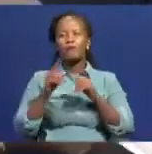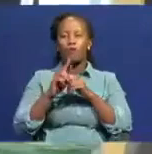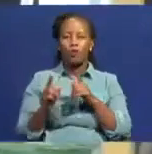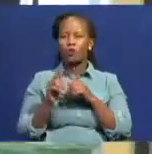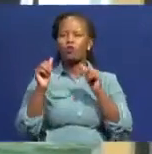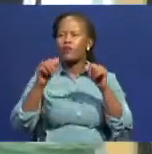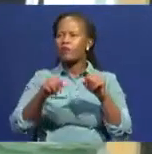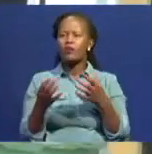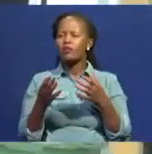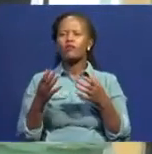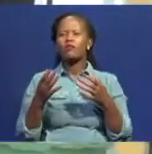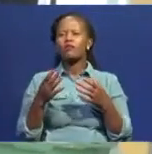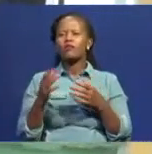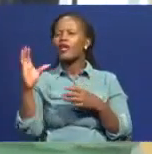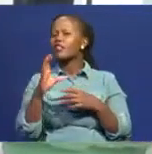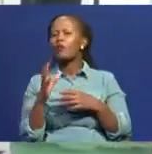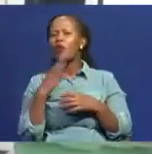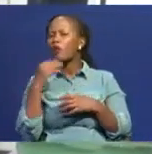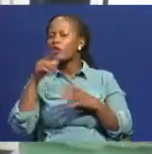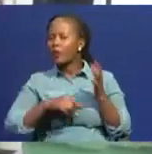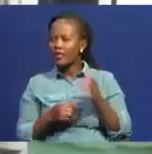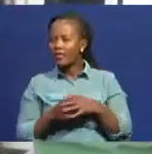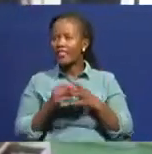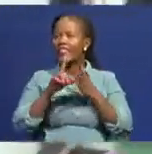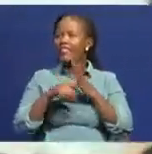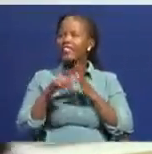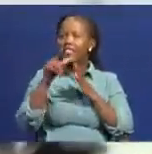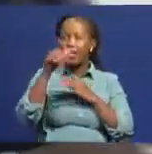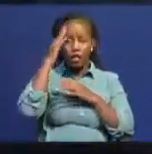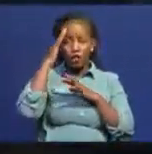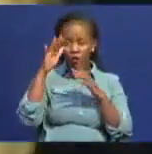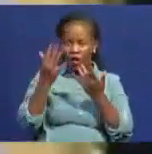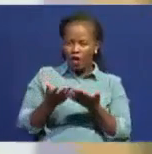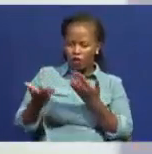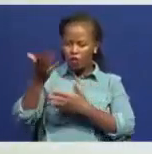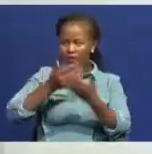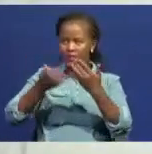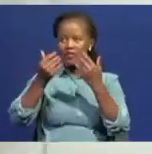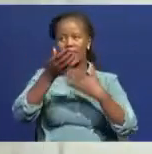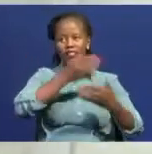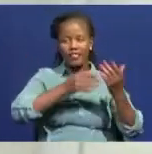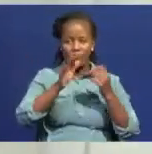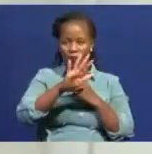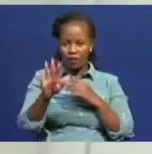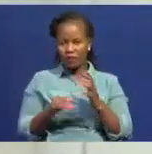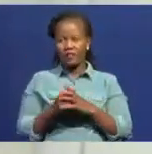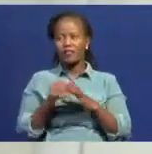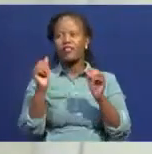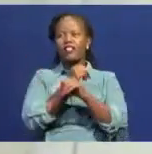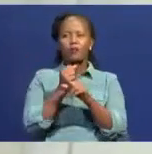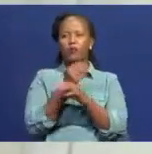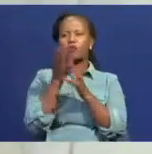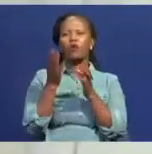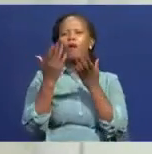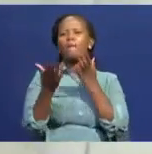unaelewa chenye mtu anataka. Ukishajua ndio unajua vile uta approach umsei. Wezi kwa ati umsei anataka hivi